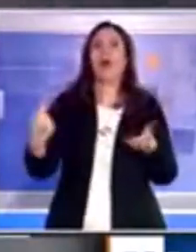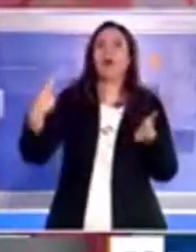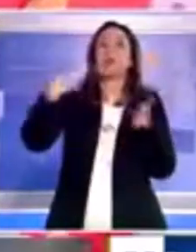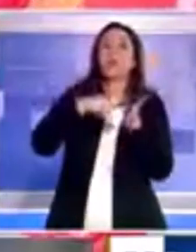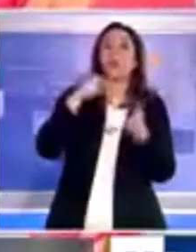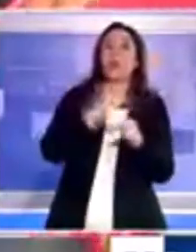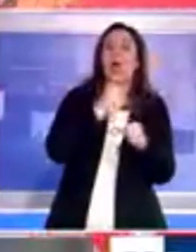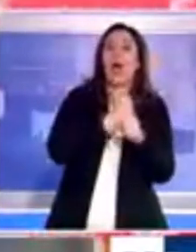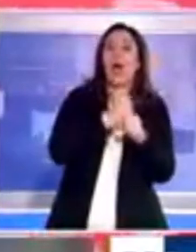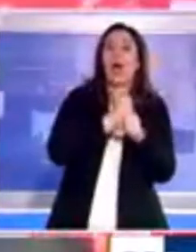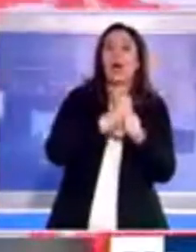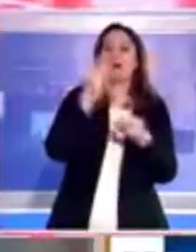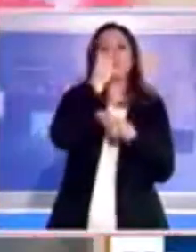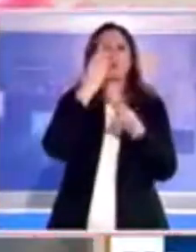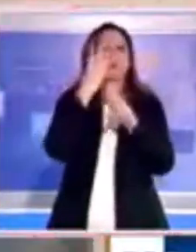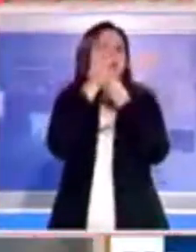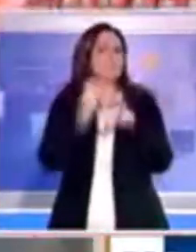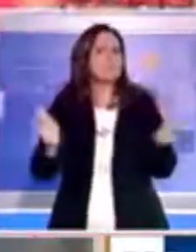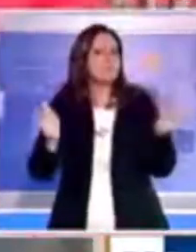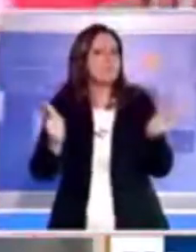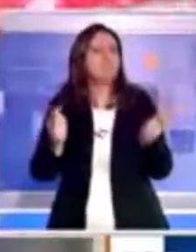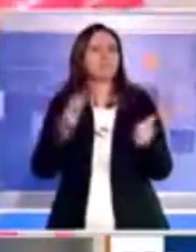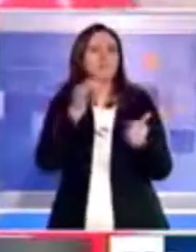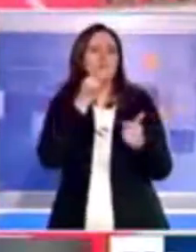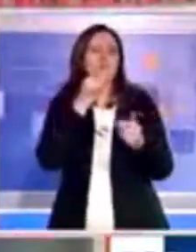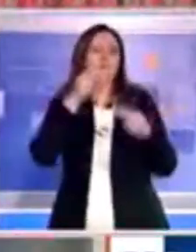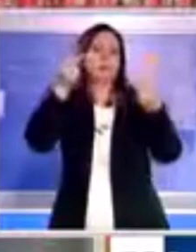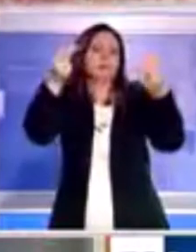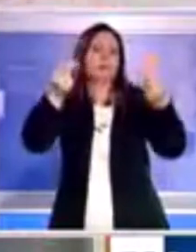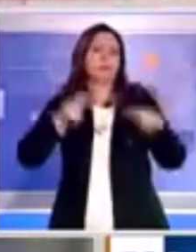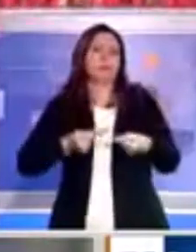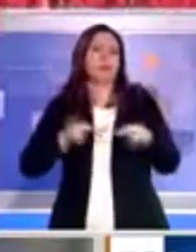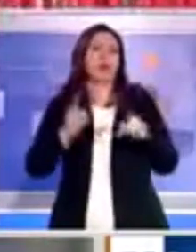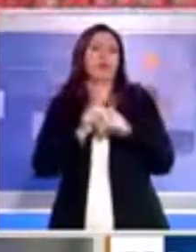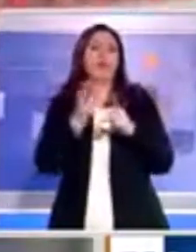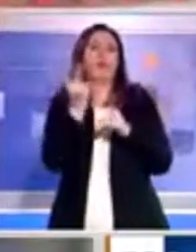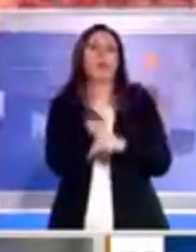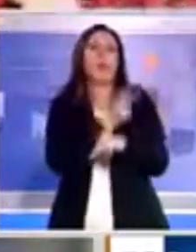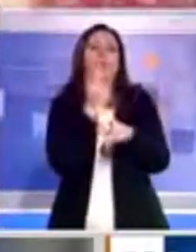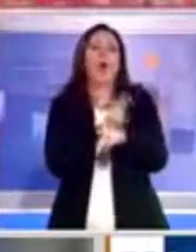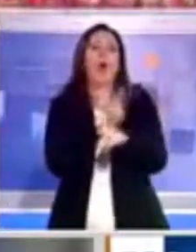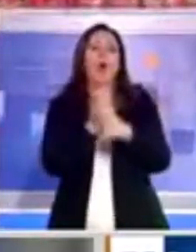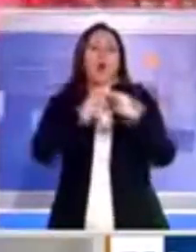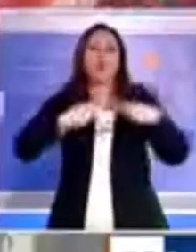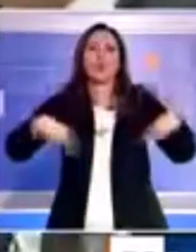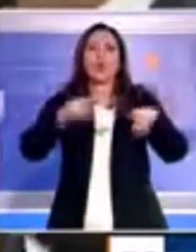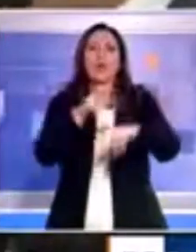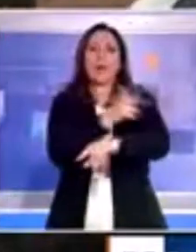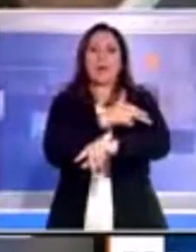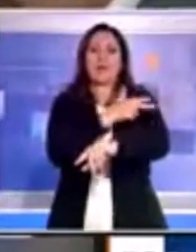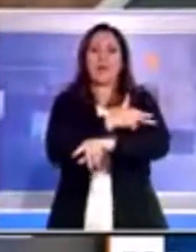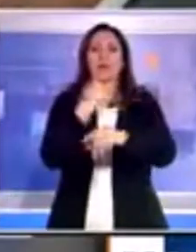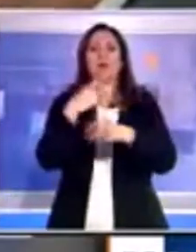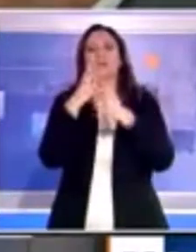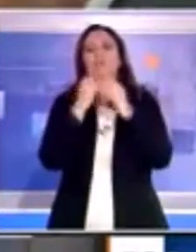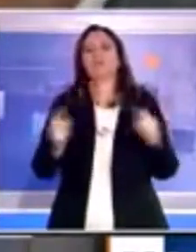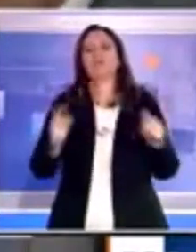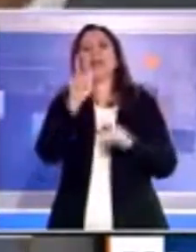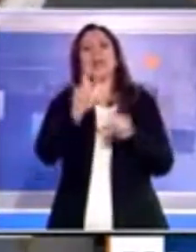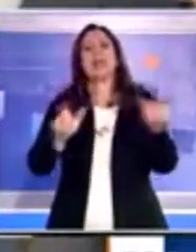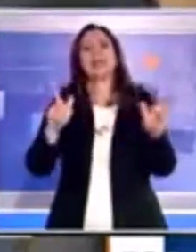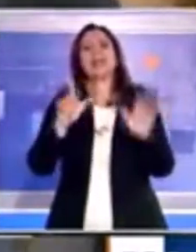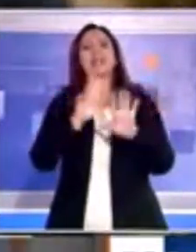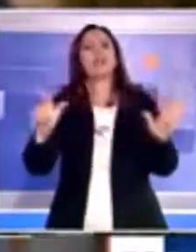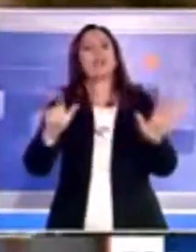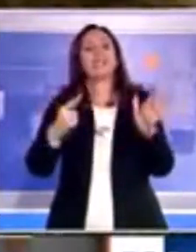sembrava svanito nei giorni scorsi sintetizza il risultato di due ore di riunione in Prefettura per risolvere la vertenza dei 17 dipendenti di